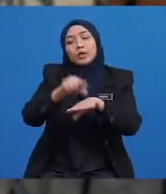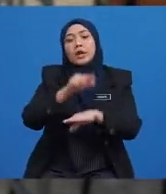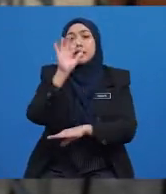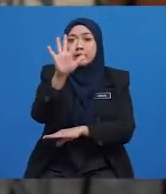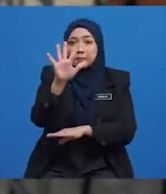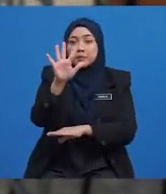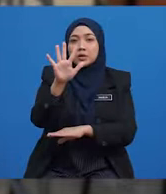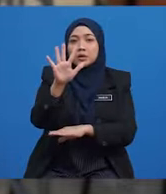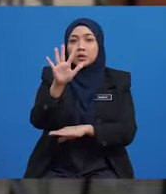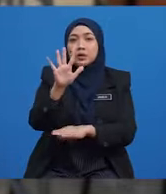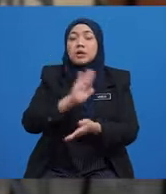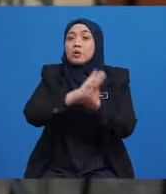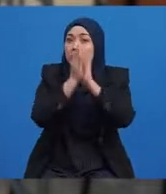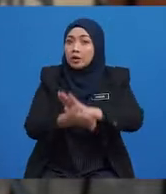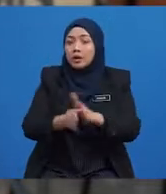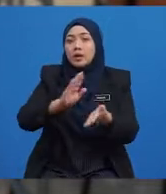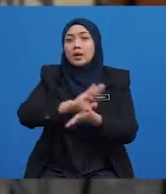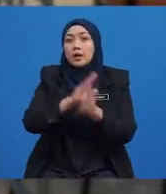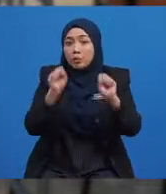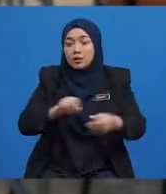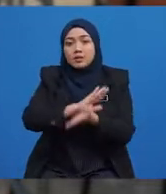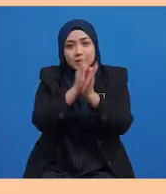5 kebolehjadian sesuatu peristiwa.